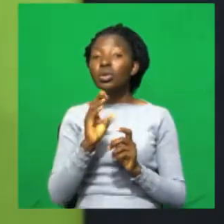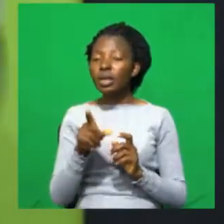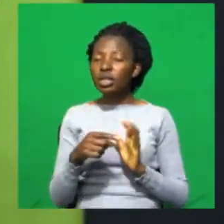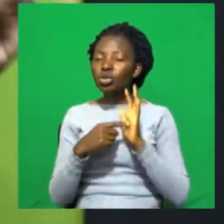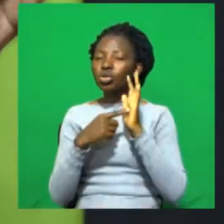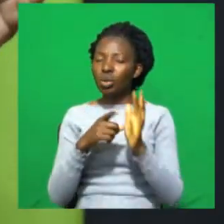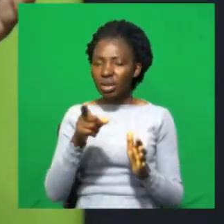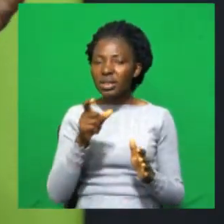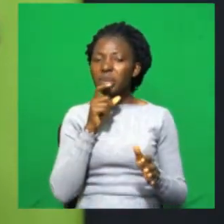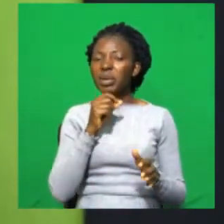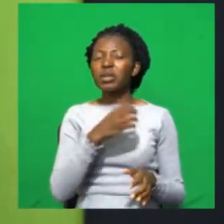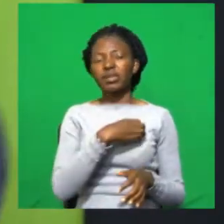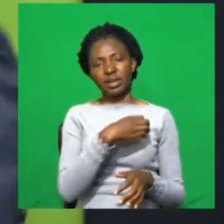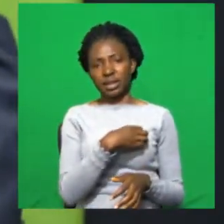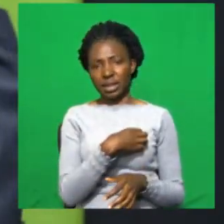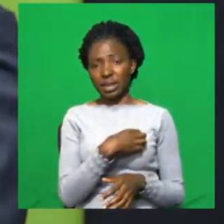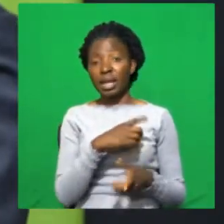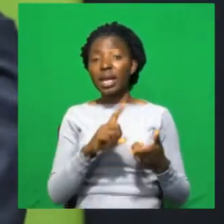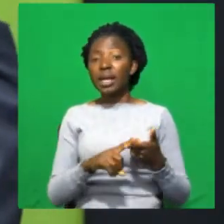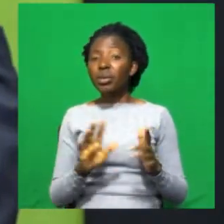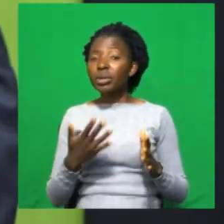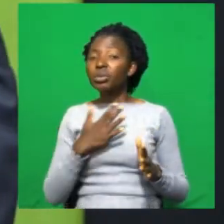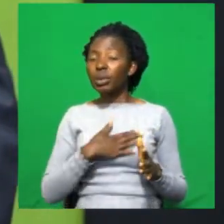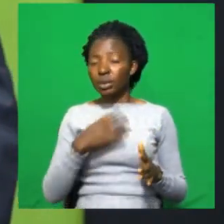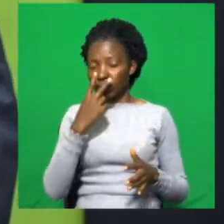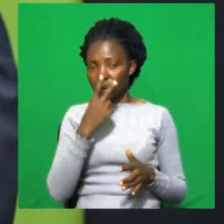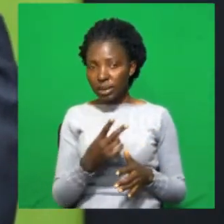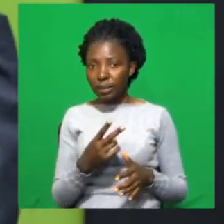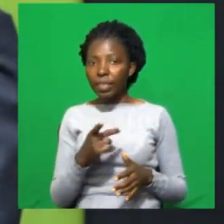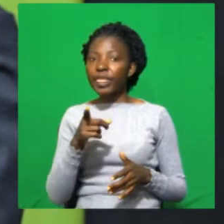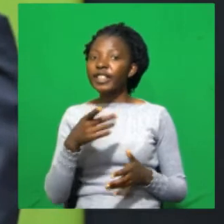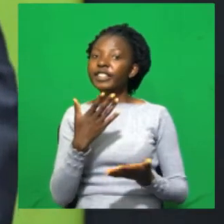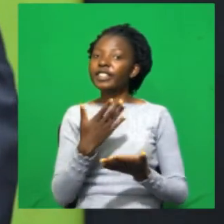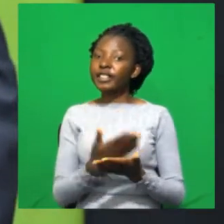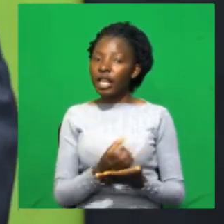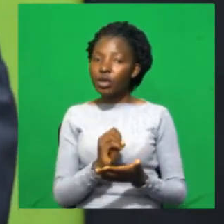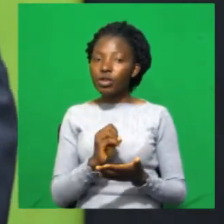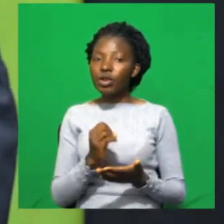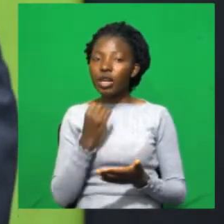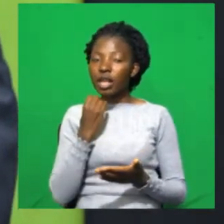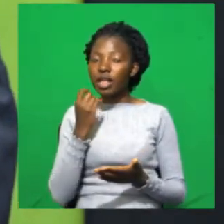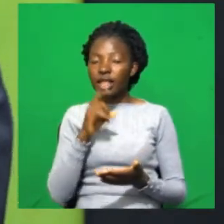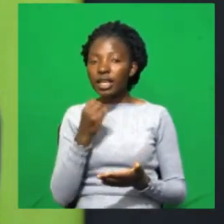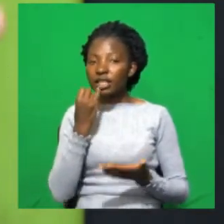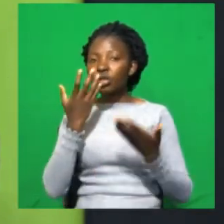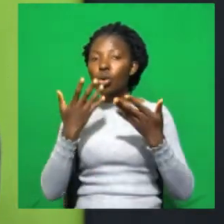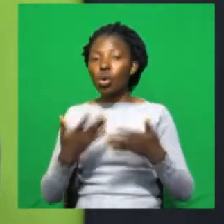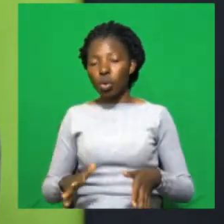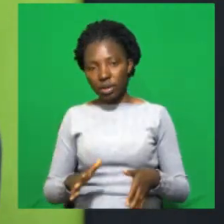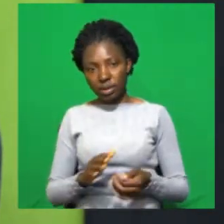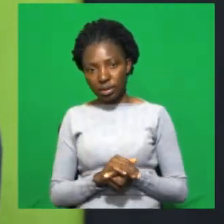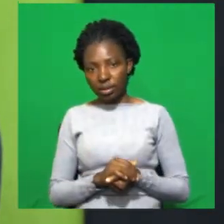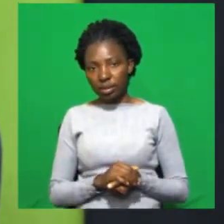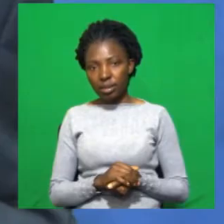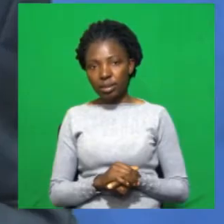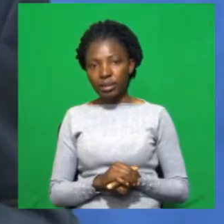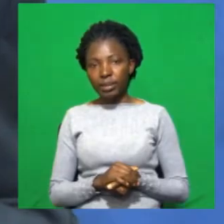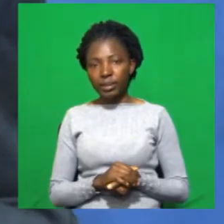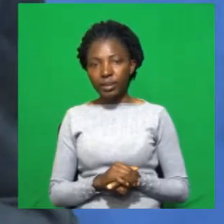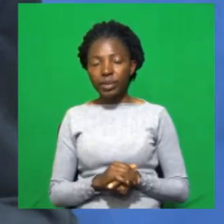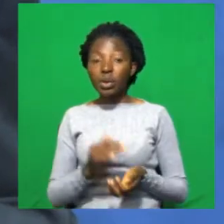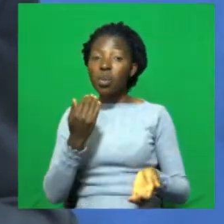ndokuratidza kuti munhu wezvivi uku. Alright. Saka chatauda kuona ndechekunzi mwanakomana wokurashika. Alright. Ndo zvamaverenga. Nekuti